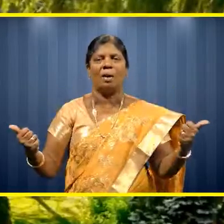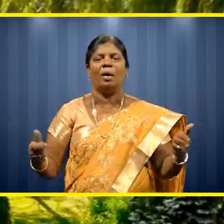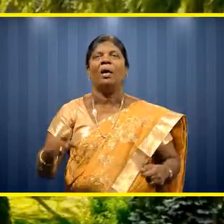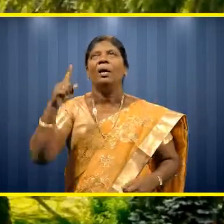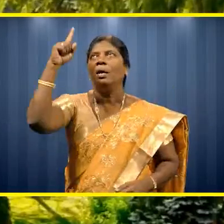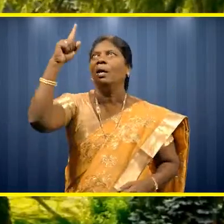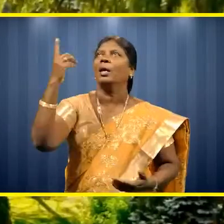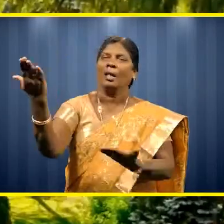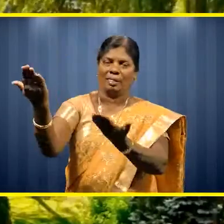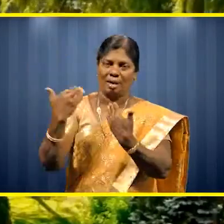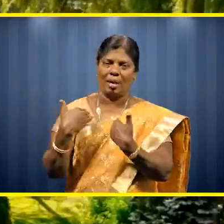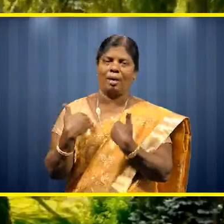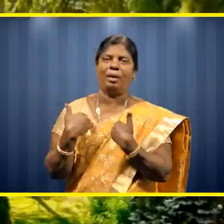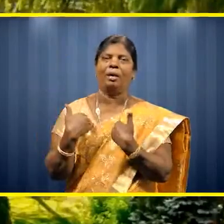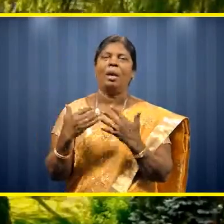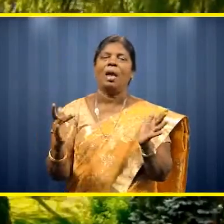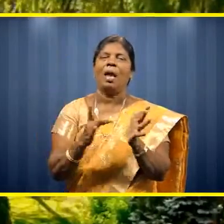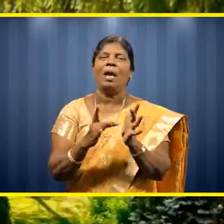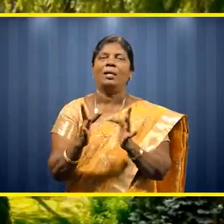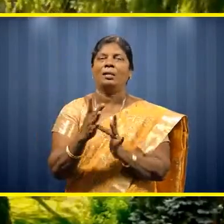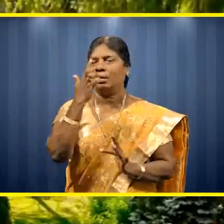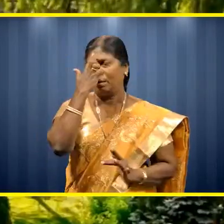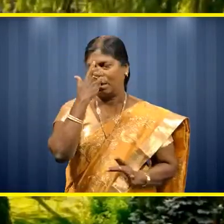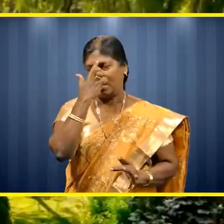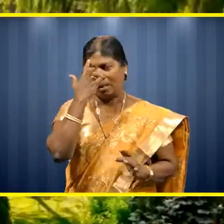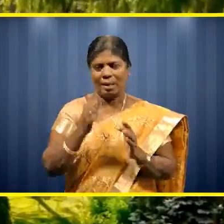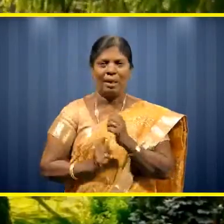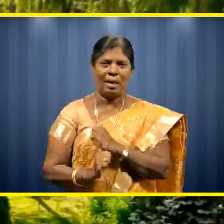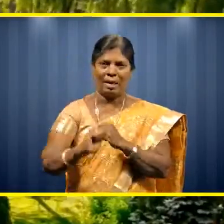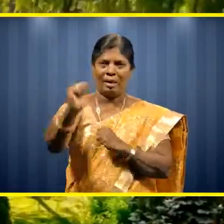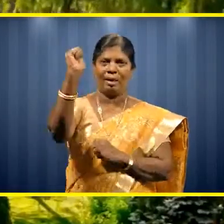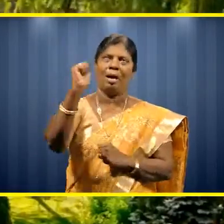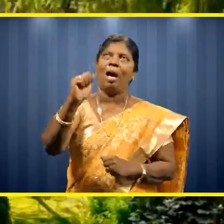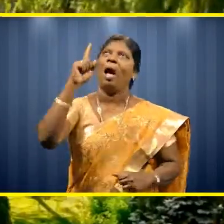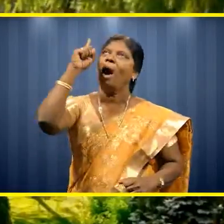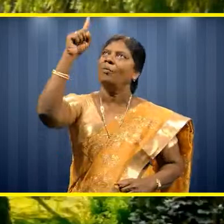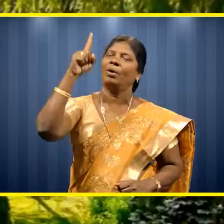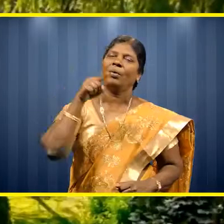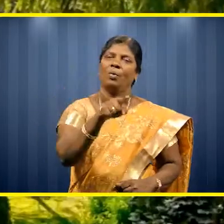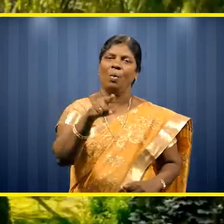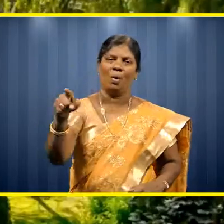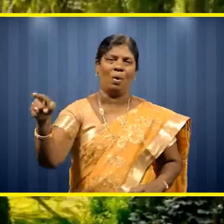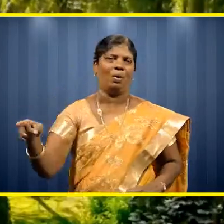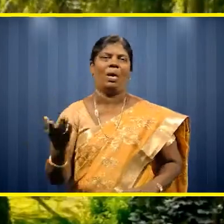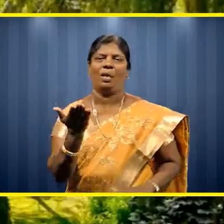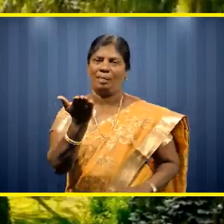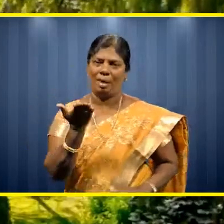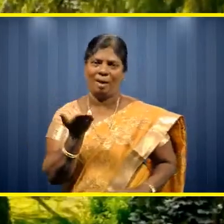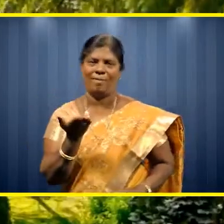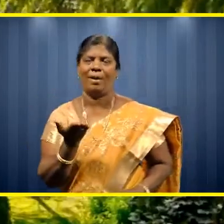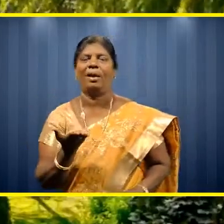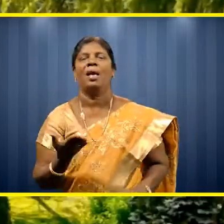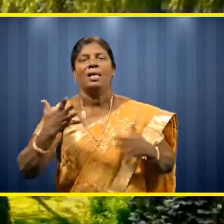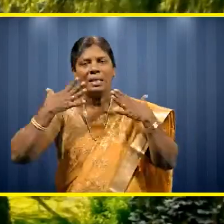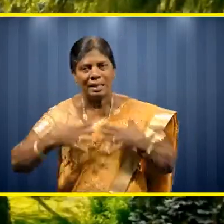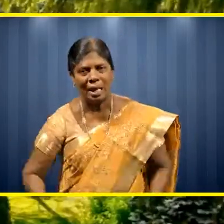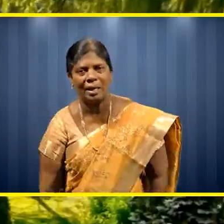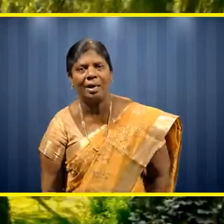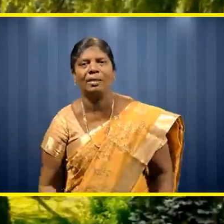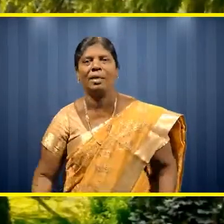சரீர சுகம் நீர் தாரும் என்று இயேசுவின் இடத்தில் கேளுங்கள். அவர் உங்கள்